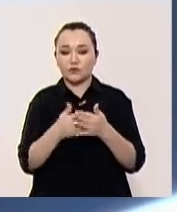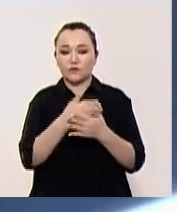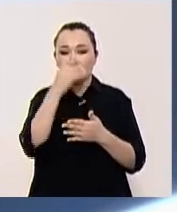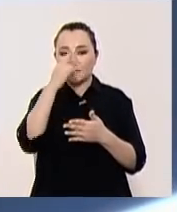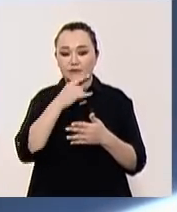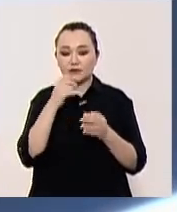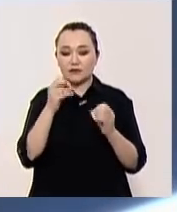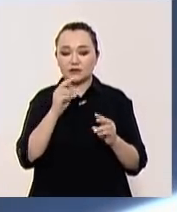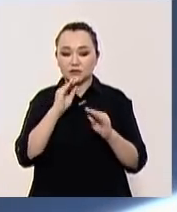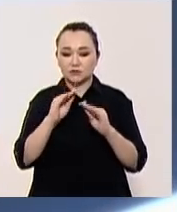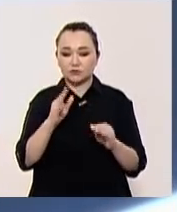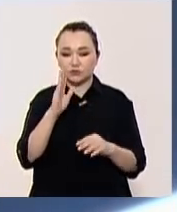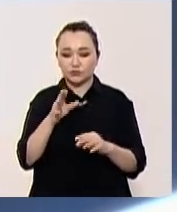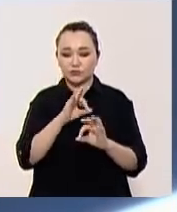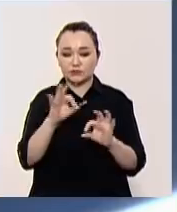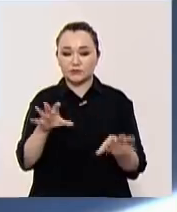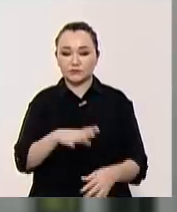Қазақстанды қалай құратындарын айтты.